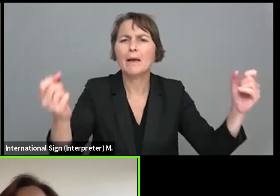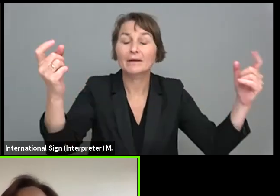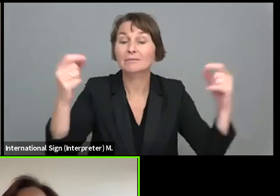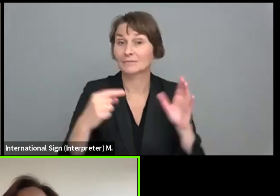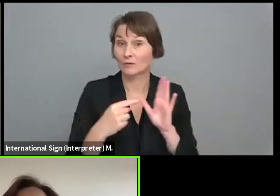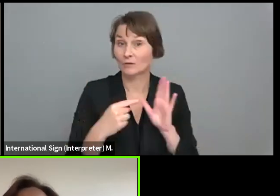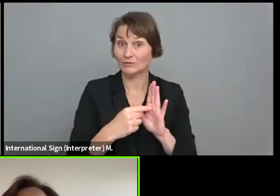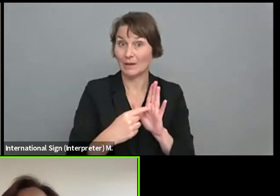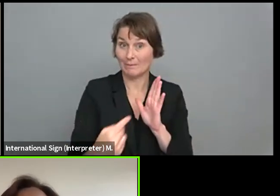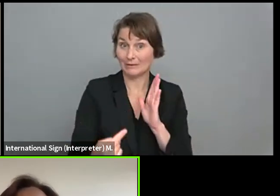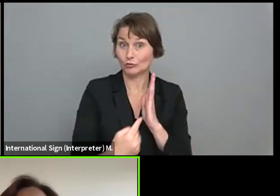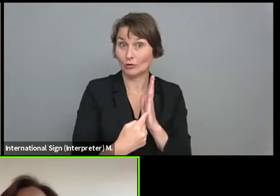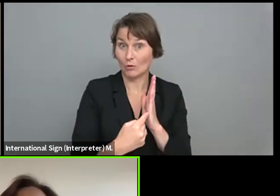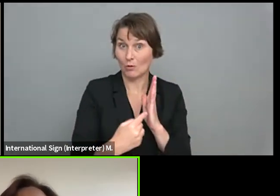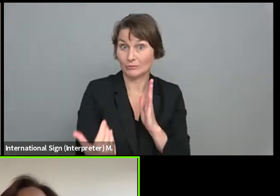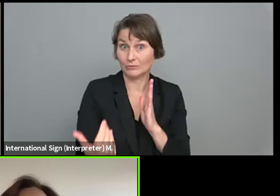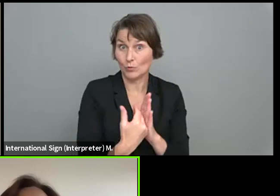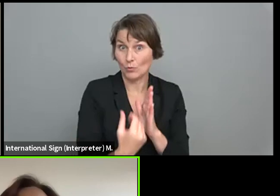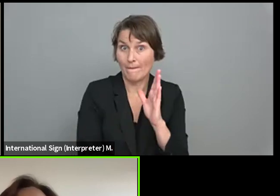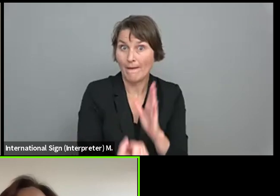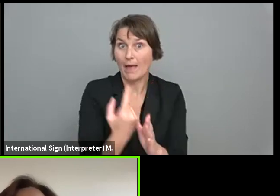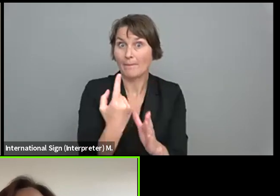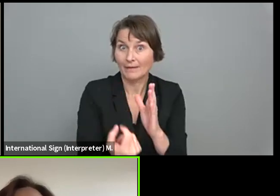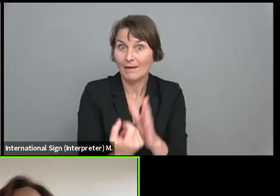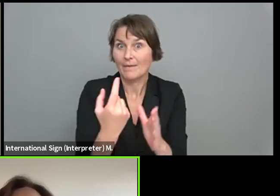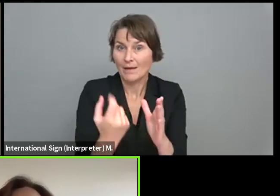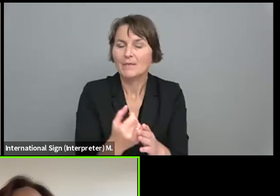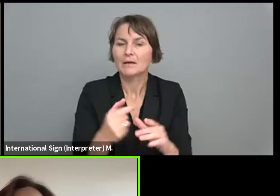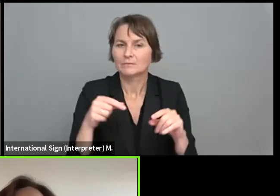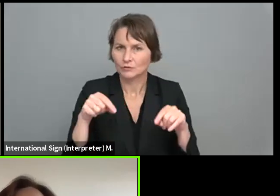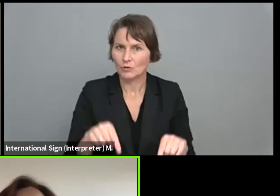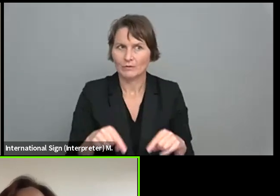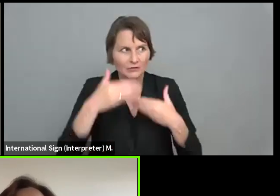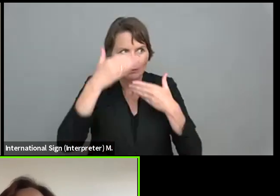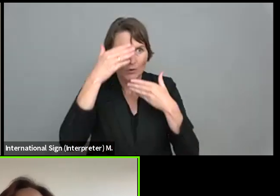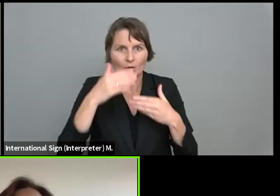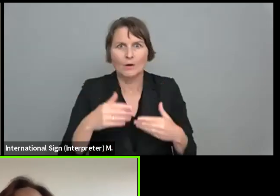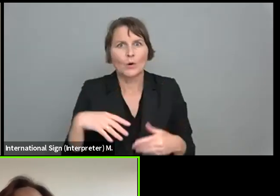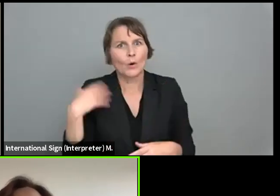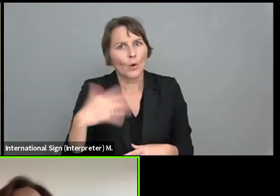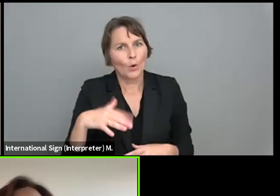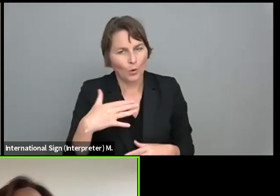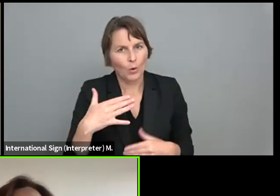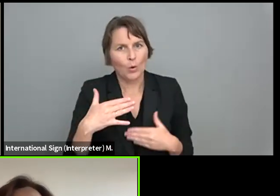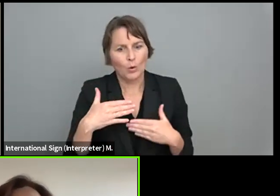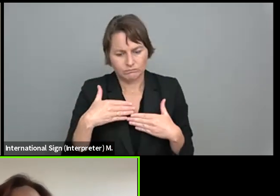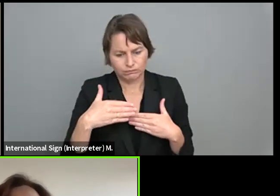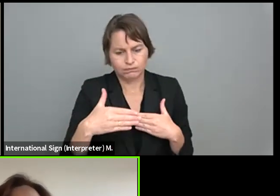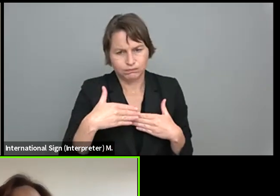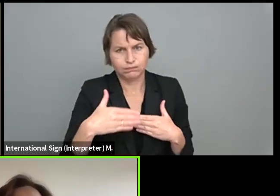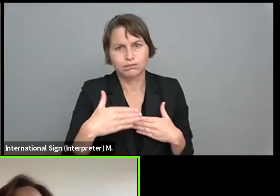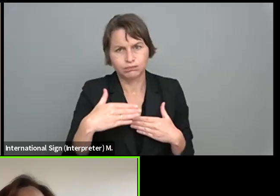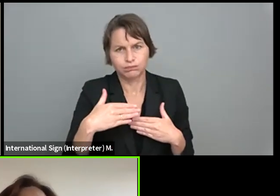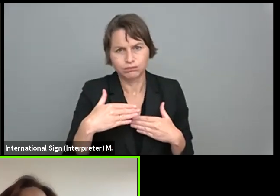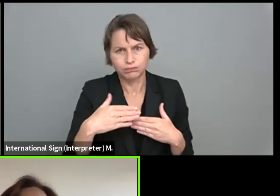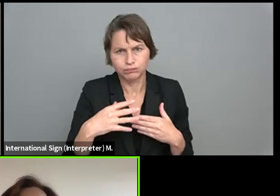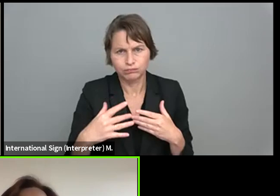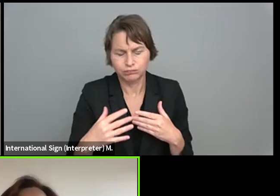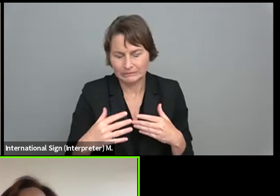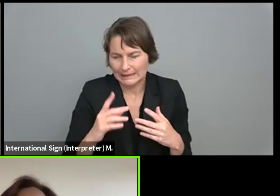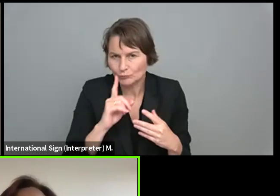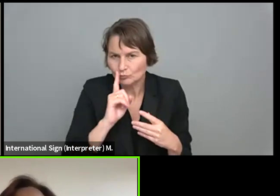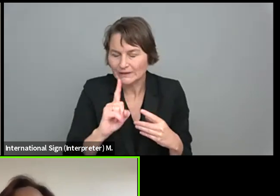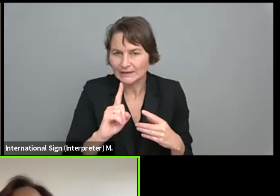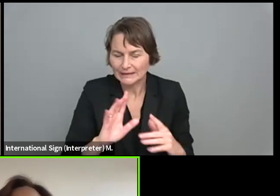Maroc. La CDT a relevé que dans le contexte du Covid, il y a eu l'augmentation des infractions à la législation